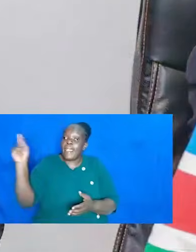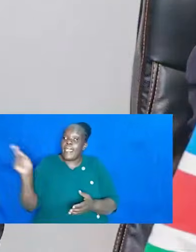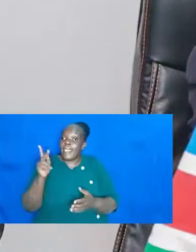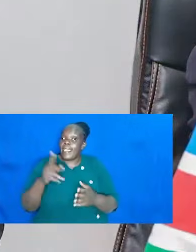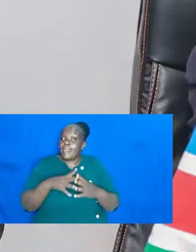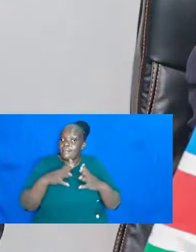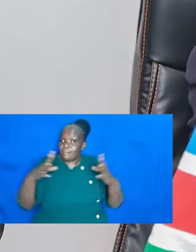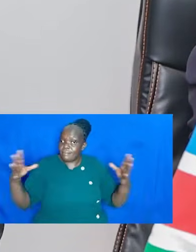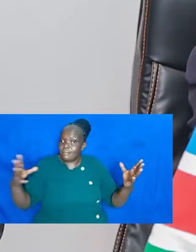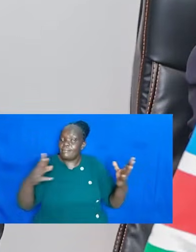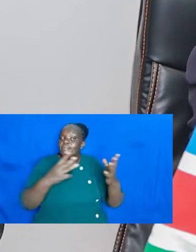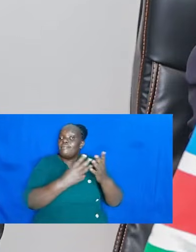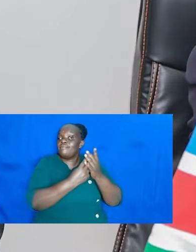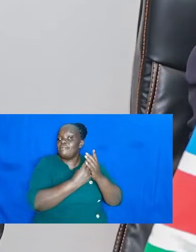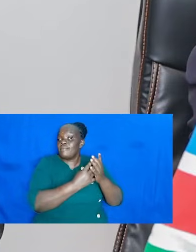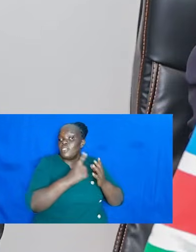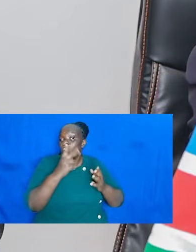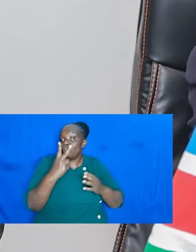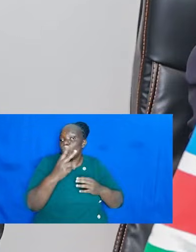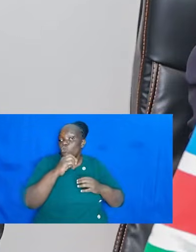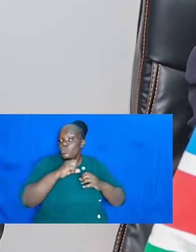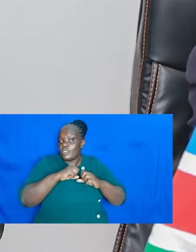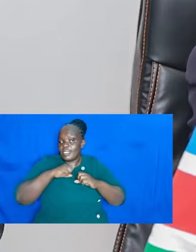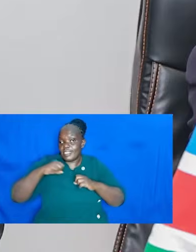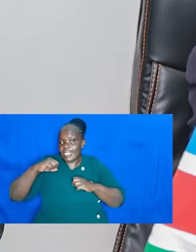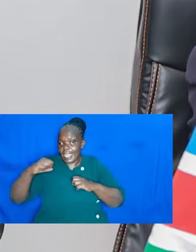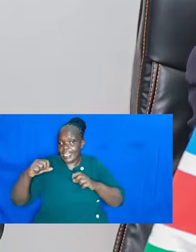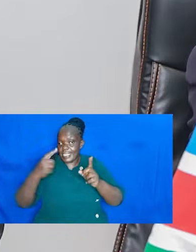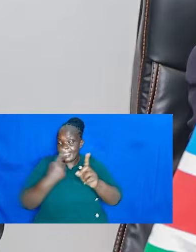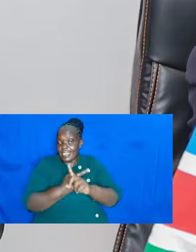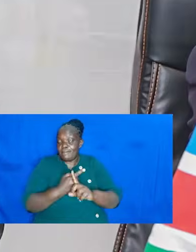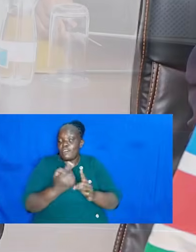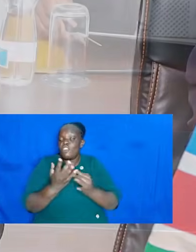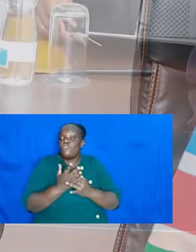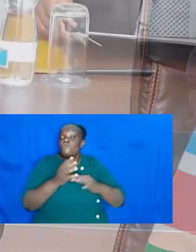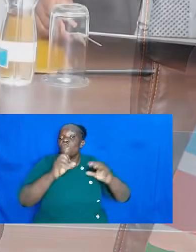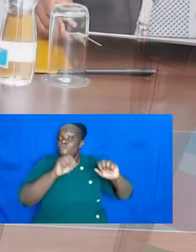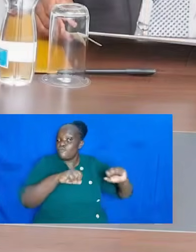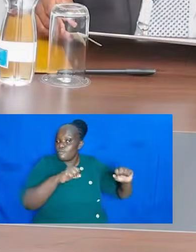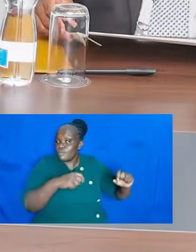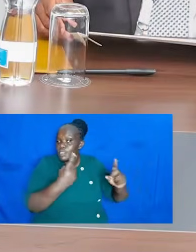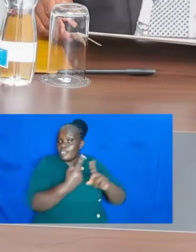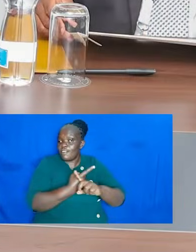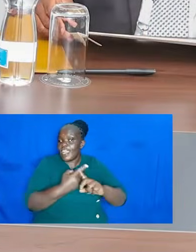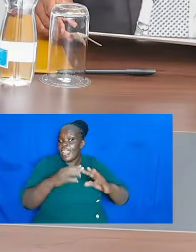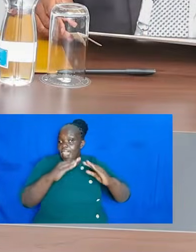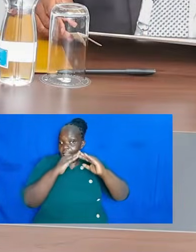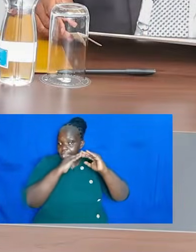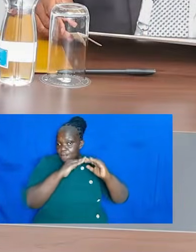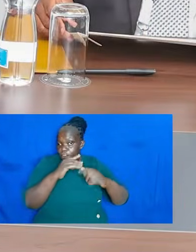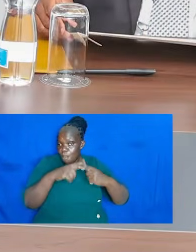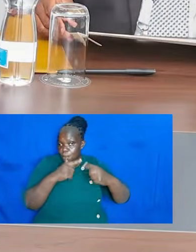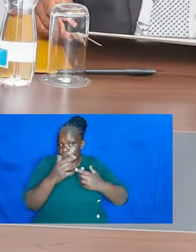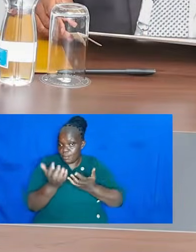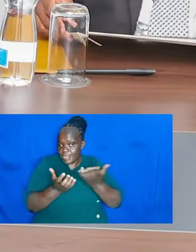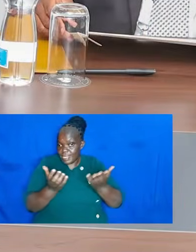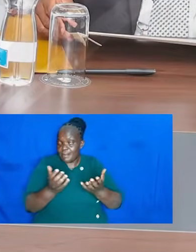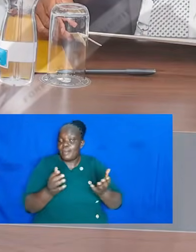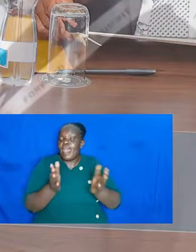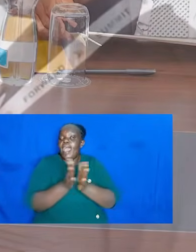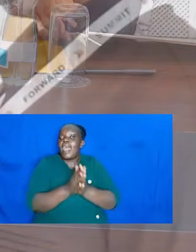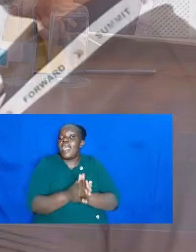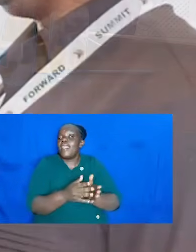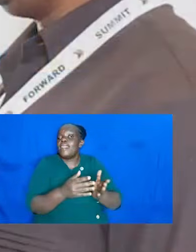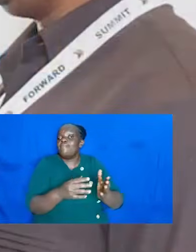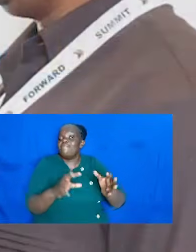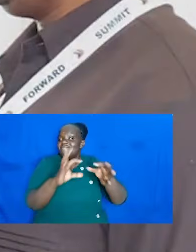Kenya imepanua ushirikiano wa pande mbili na wa kikanda kupitia mazungumzo ya ngazi ya juu kuhusu biashara na